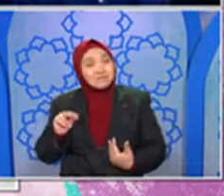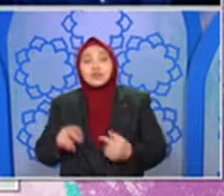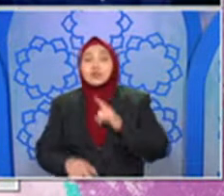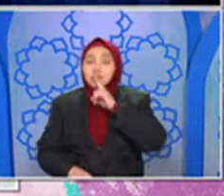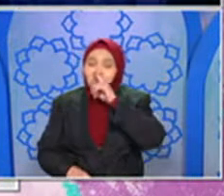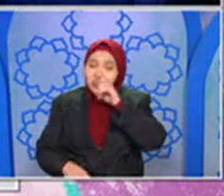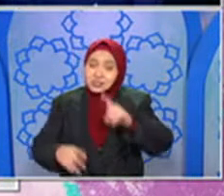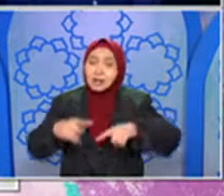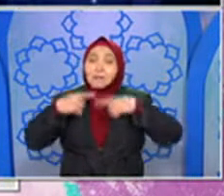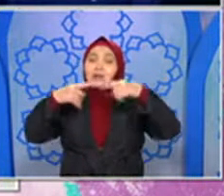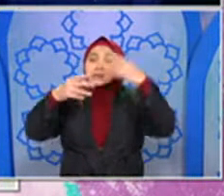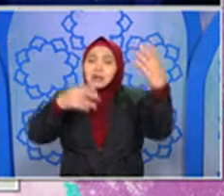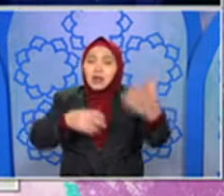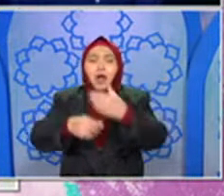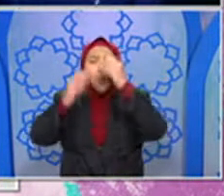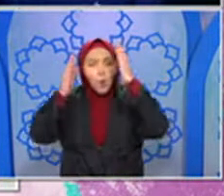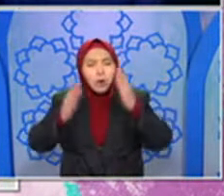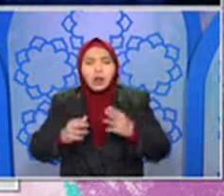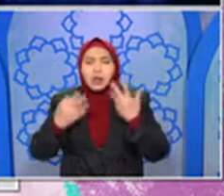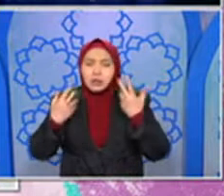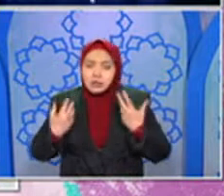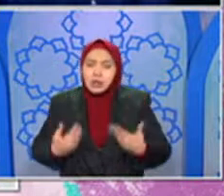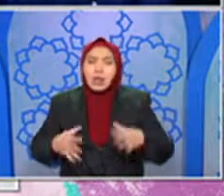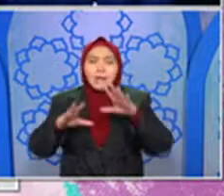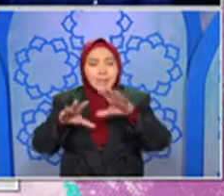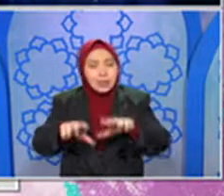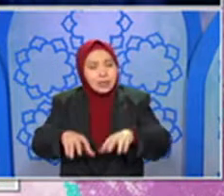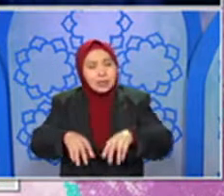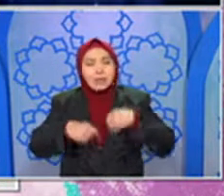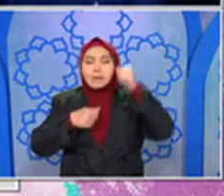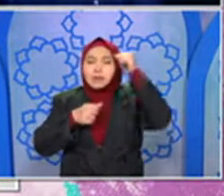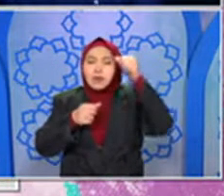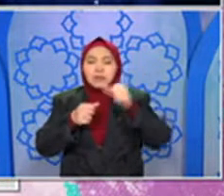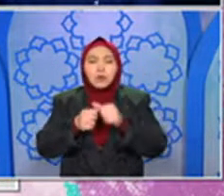قد أفلح من تزكى